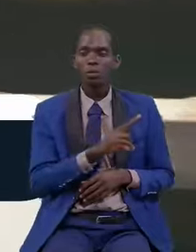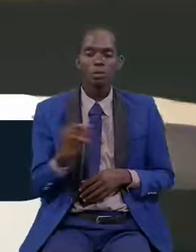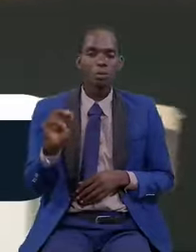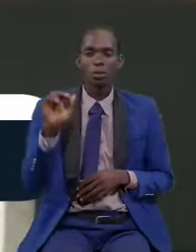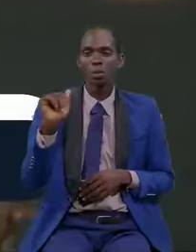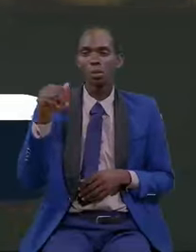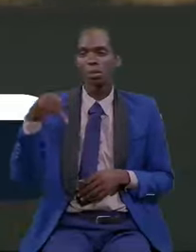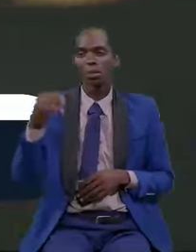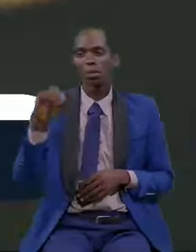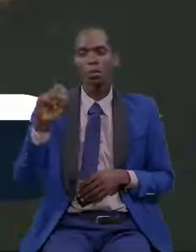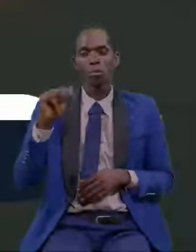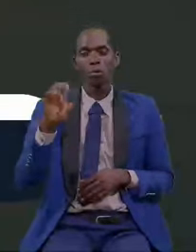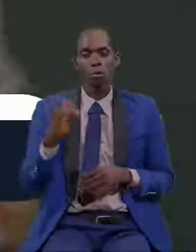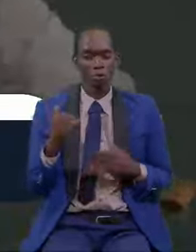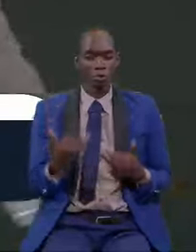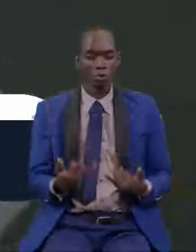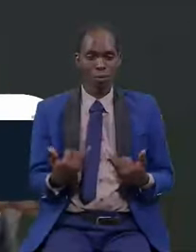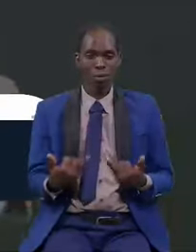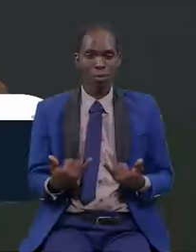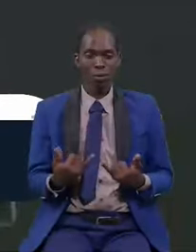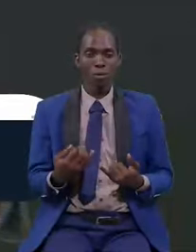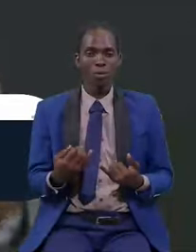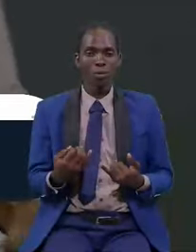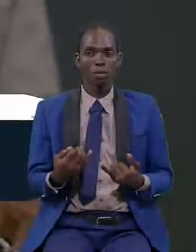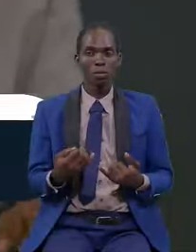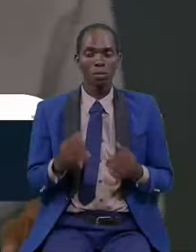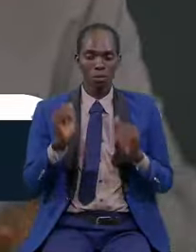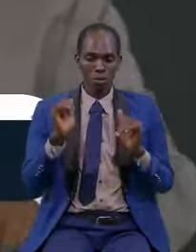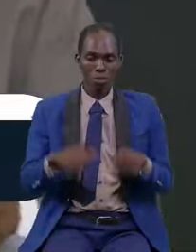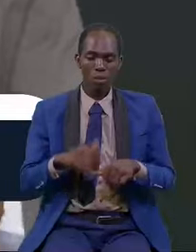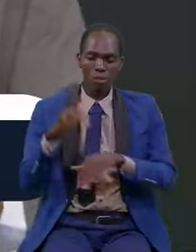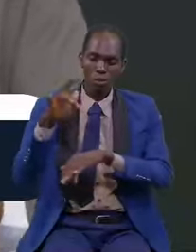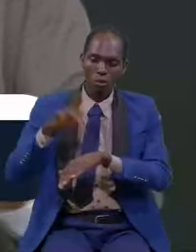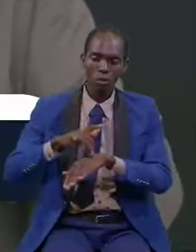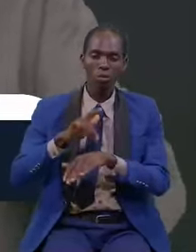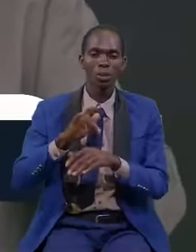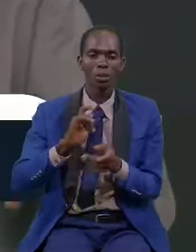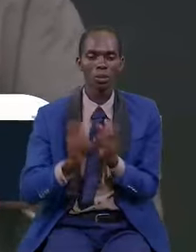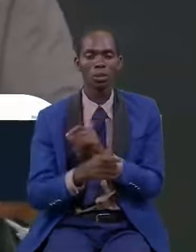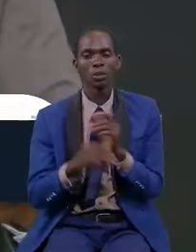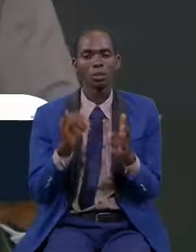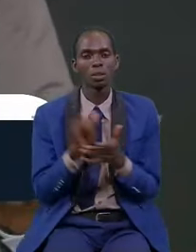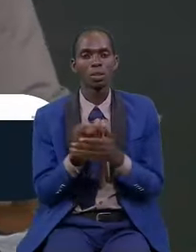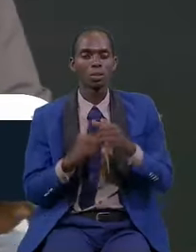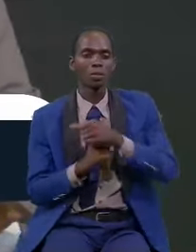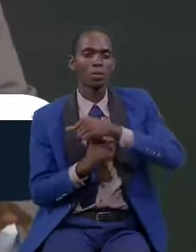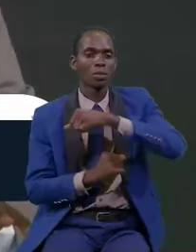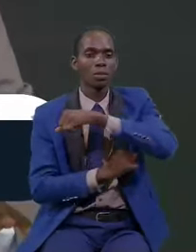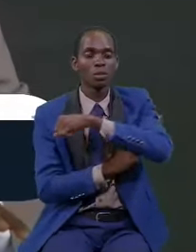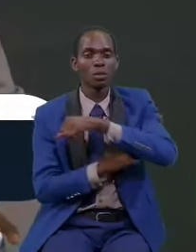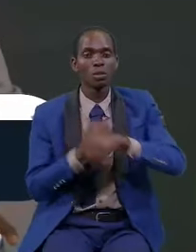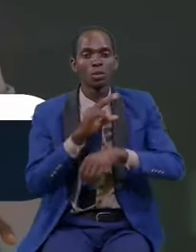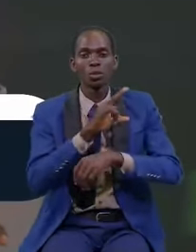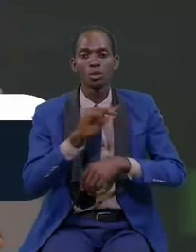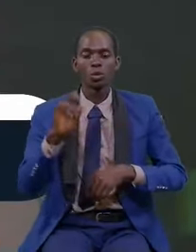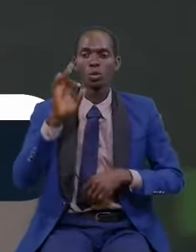venir de nos jours et toucher ce fondement. Aucun